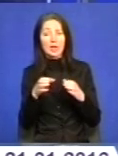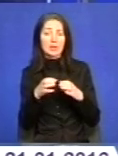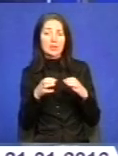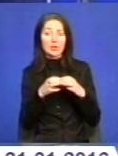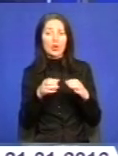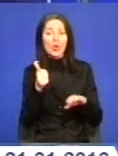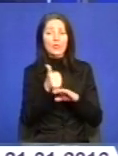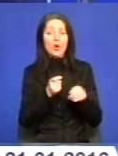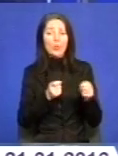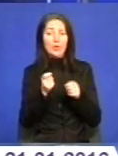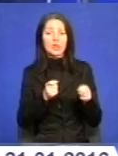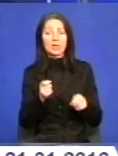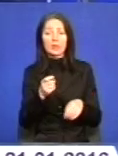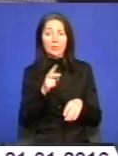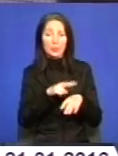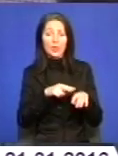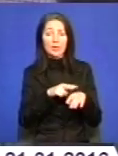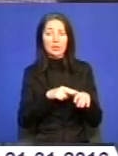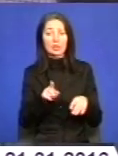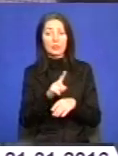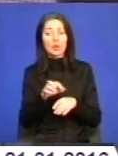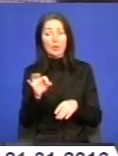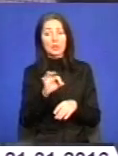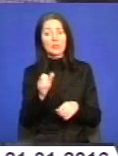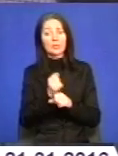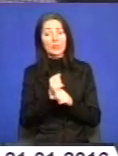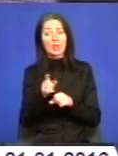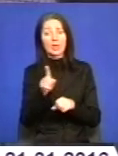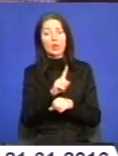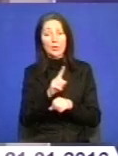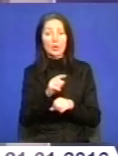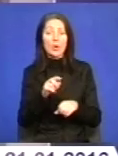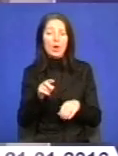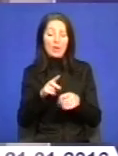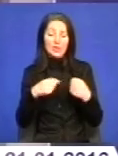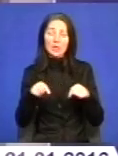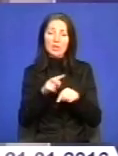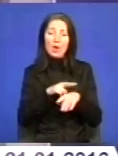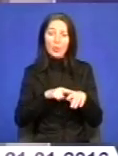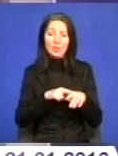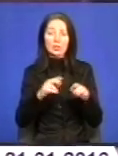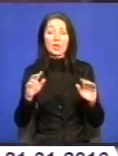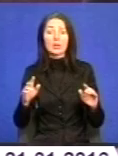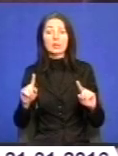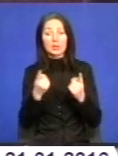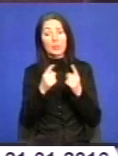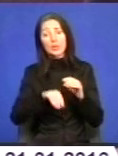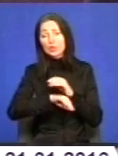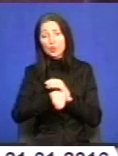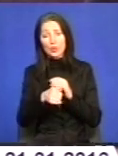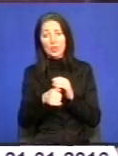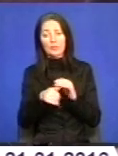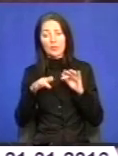поліції України в Тернопільській області. Працівники Тернопільського відділення поліції затримали серійного злодія. В ході